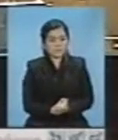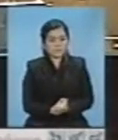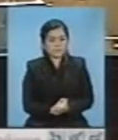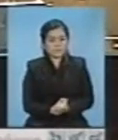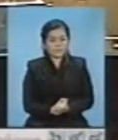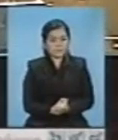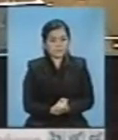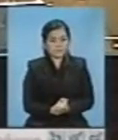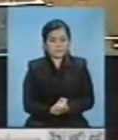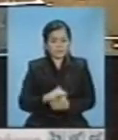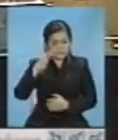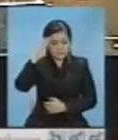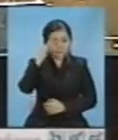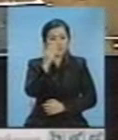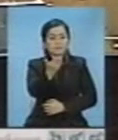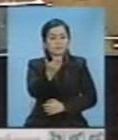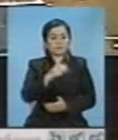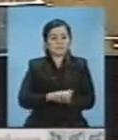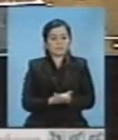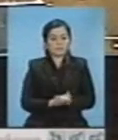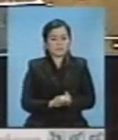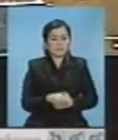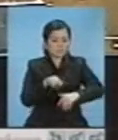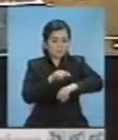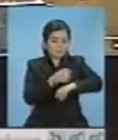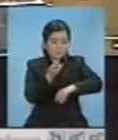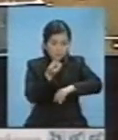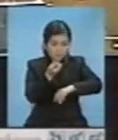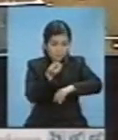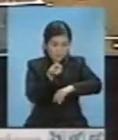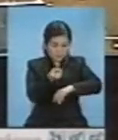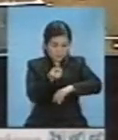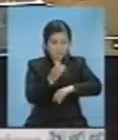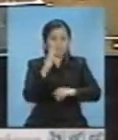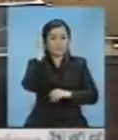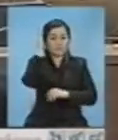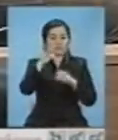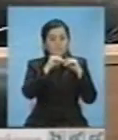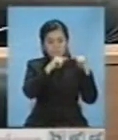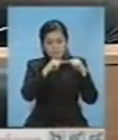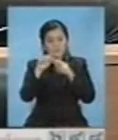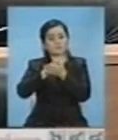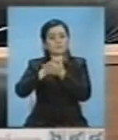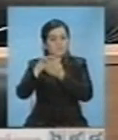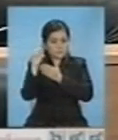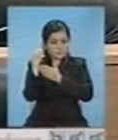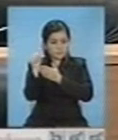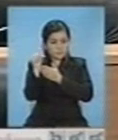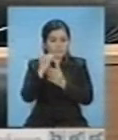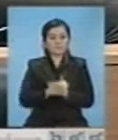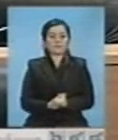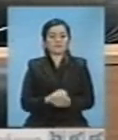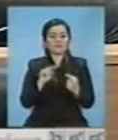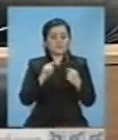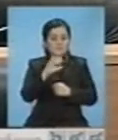ท่านประธานที่รับครับ เชิญครับ ใช้เวลานิดหน่อยนะครับเพื่อการประชุมครั้งต่อไปจะได้เรียบร้อยครับท่านประธานครับเวลาสมา